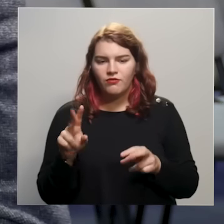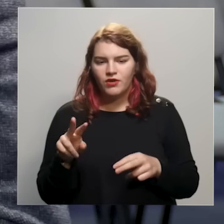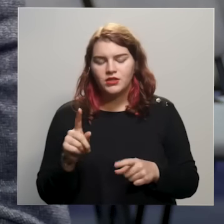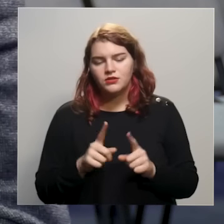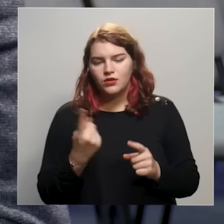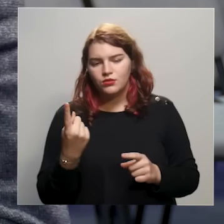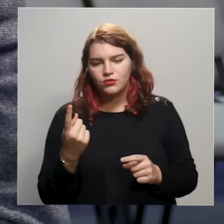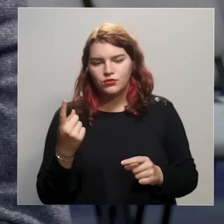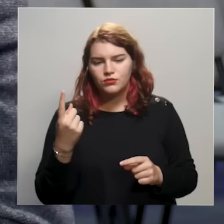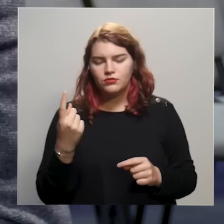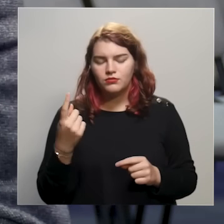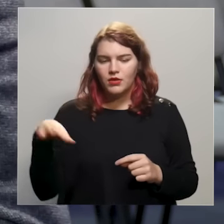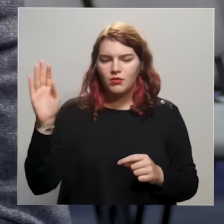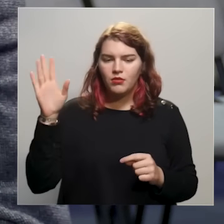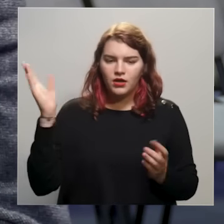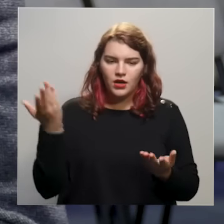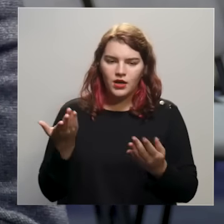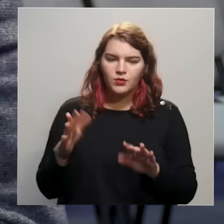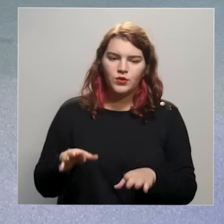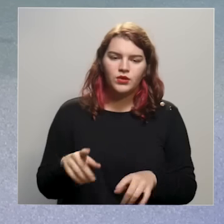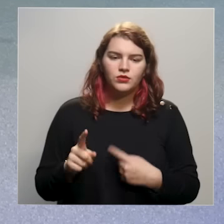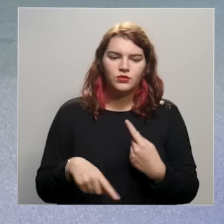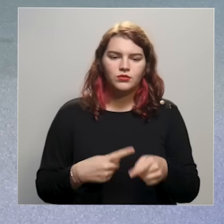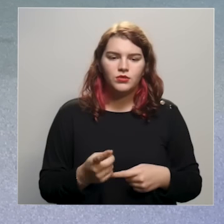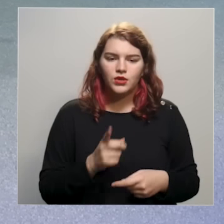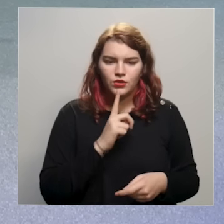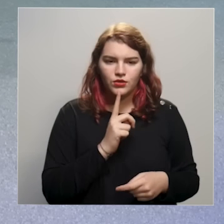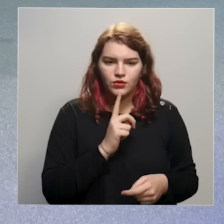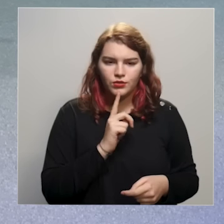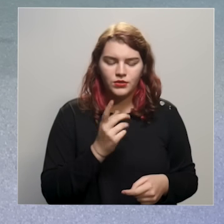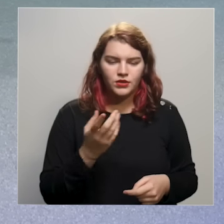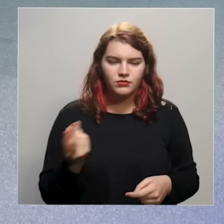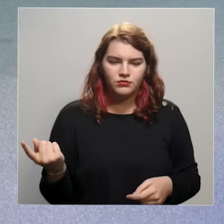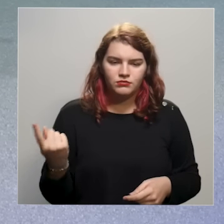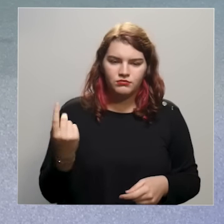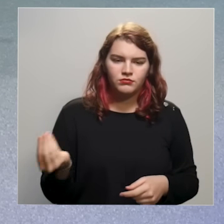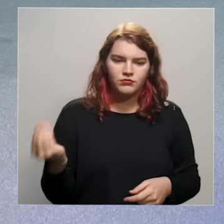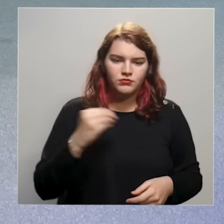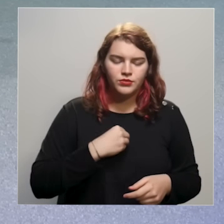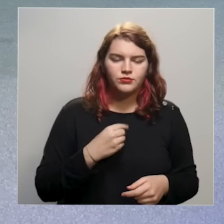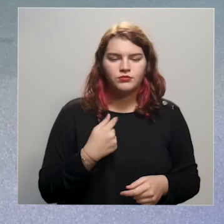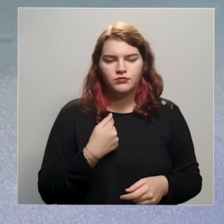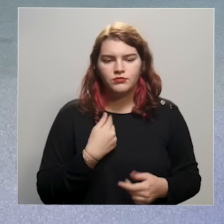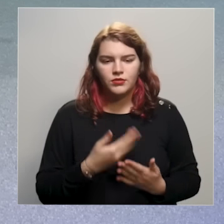unul a murit, cel mai mare, și apoi numele mi l-a pus de la Nicolae, de la el.